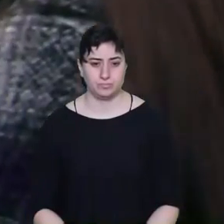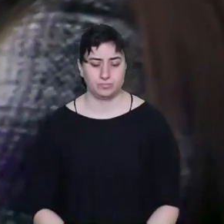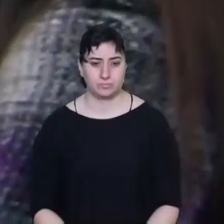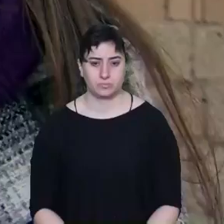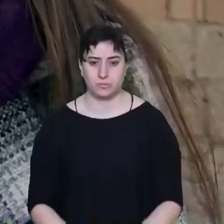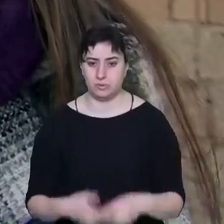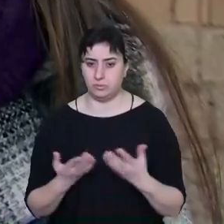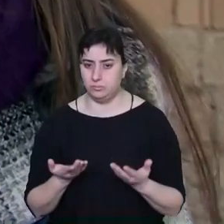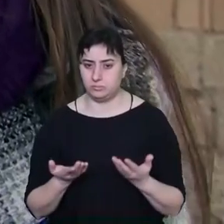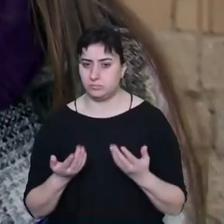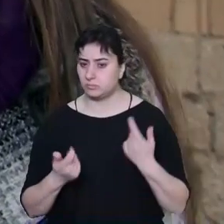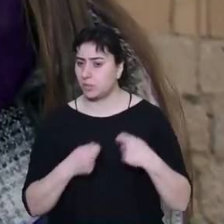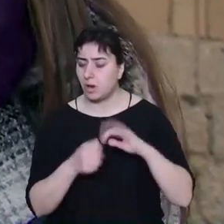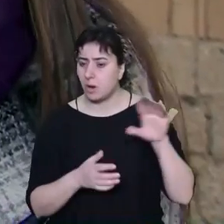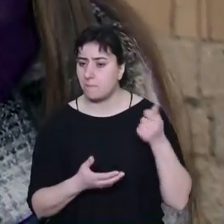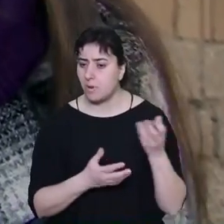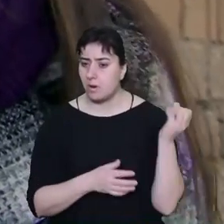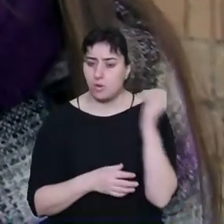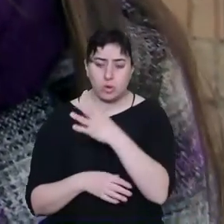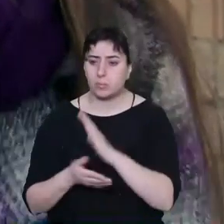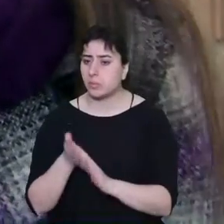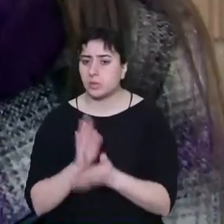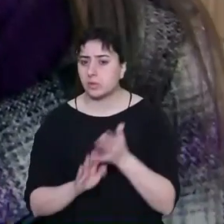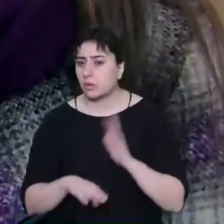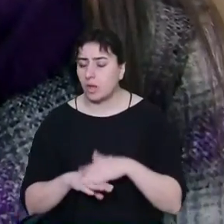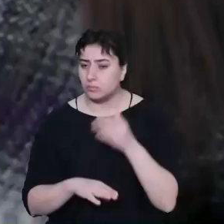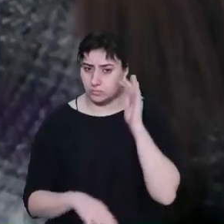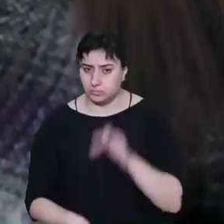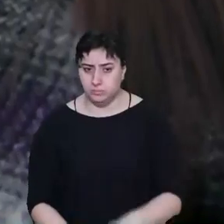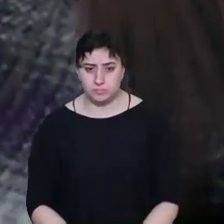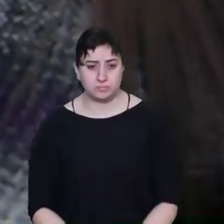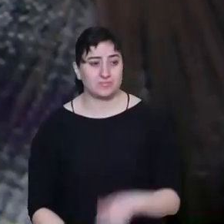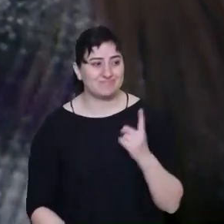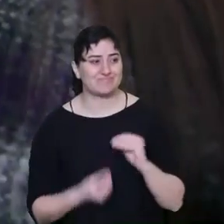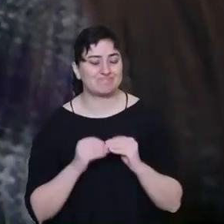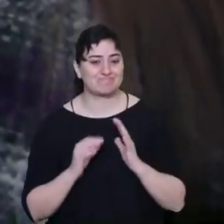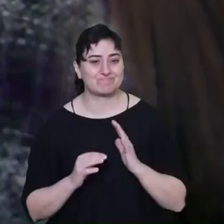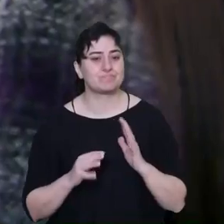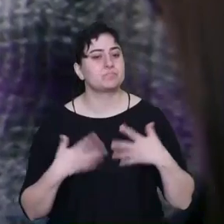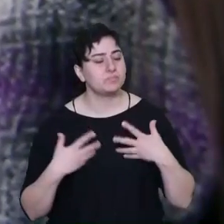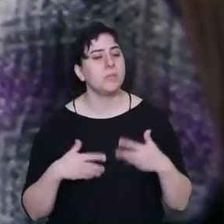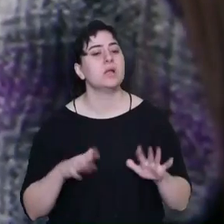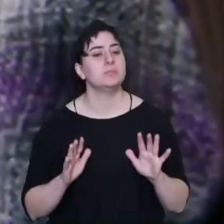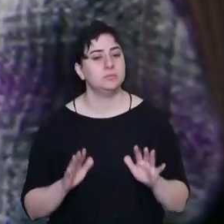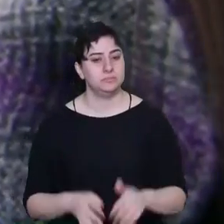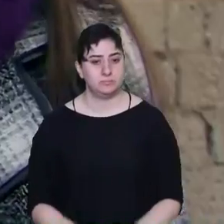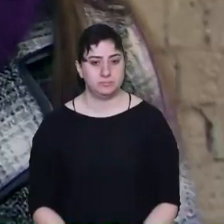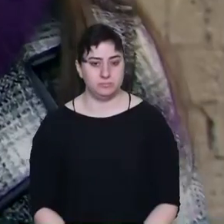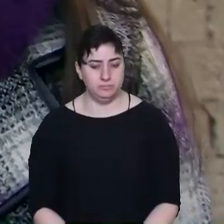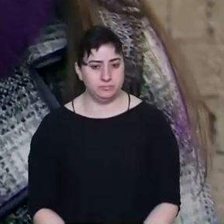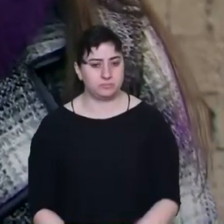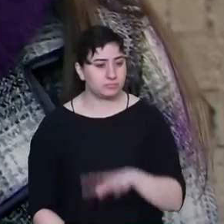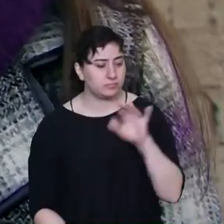korktum. İyi de hayatım şimdi bankanın tüm parası adamlarla beraber gitti. Başım belada değil mi? Bir de o mesele var değil mi? Hiç merak etme.